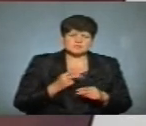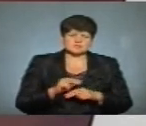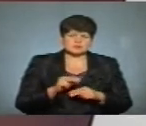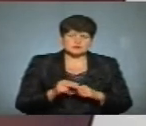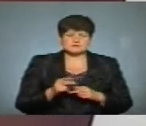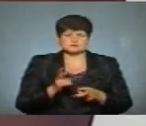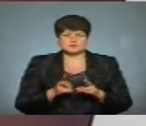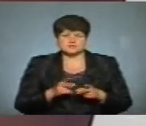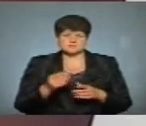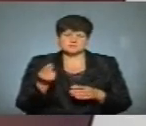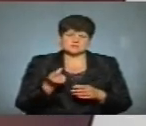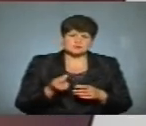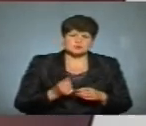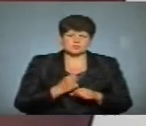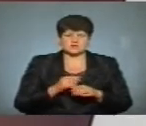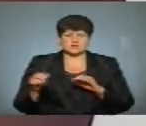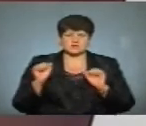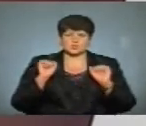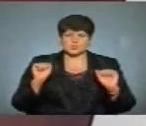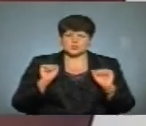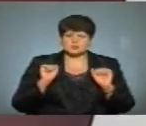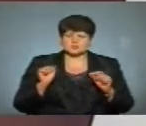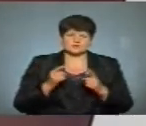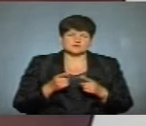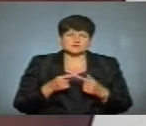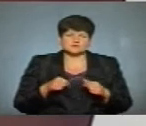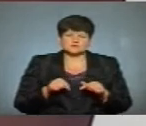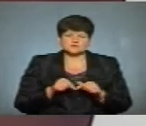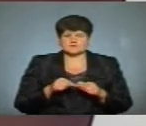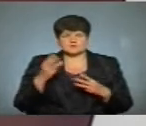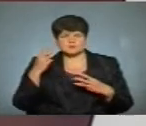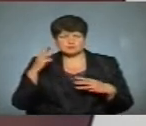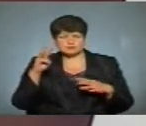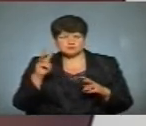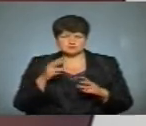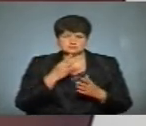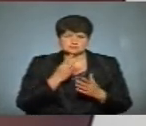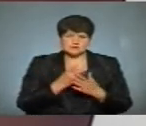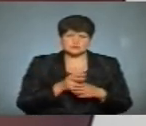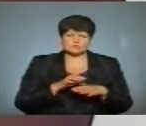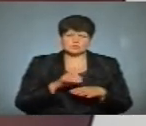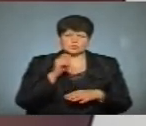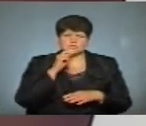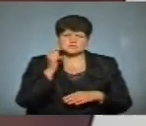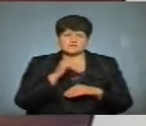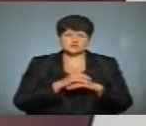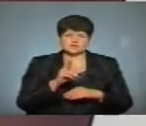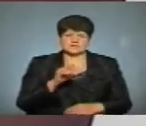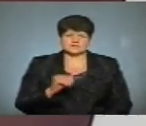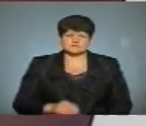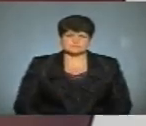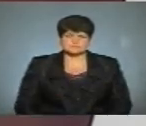кулінарії, писанкарства, робили руханки, організовували інклюзивні покази мод і проводили українські вечорниці.